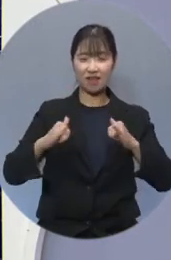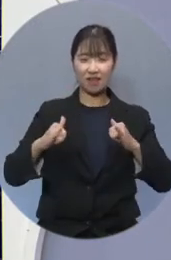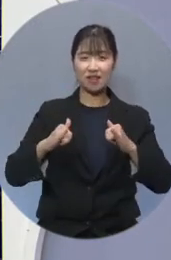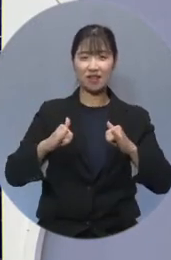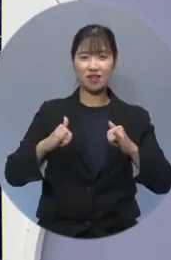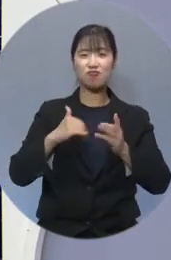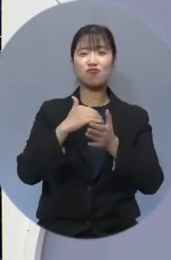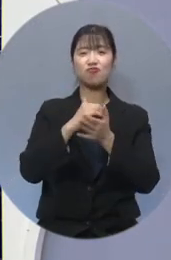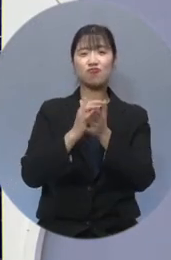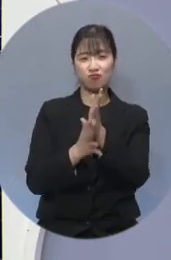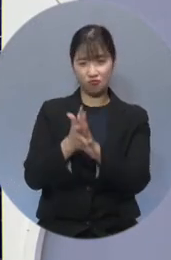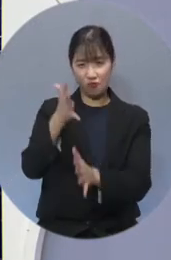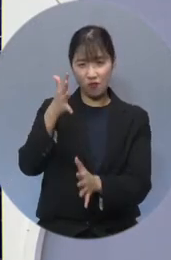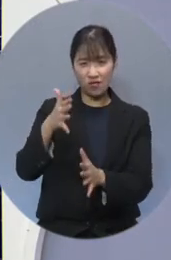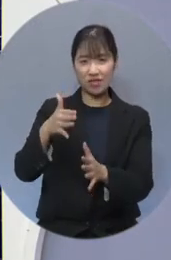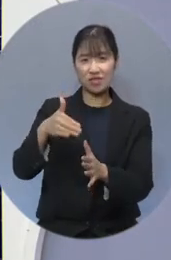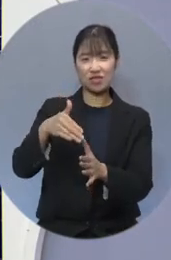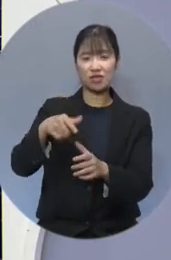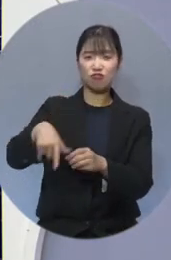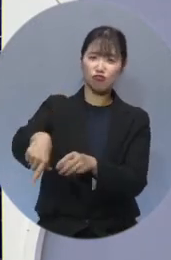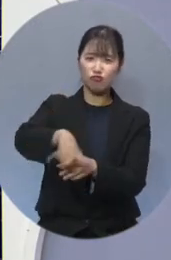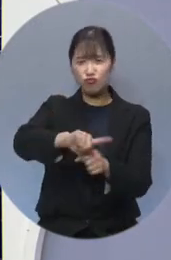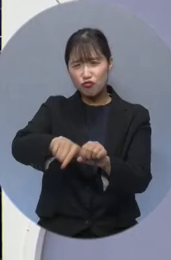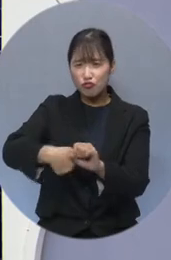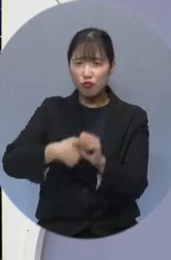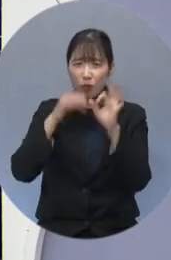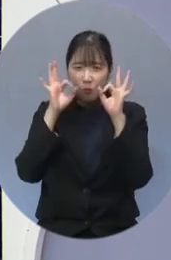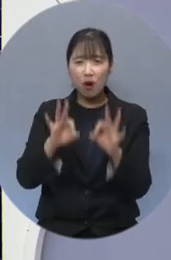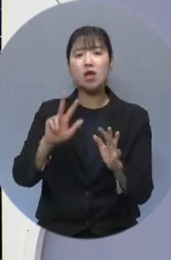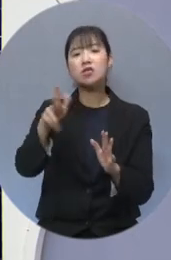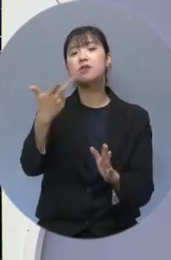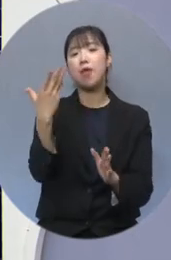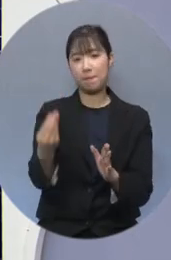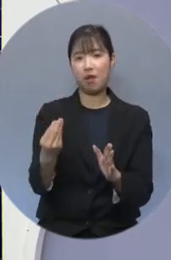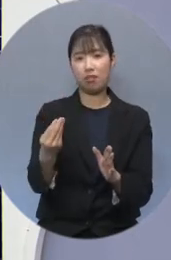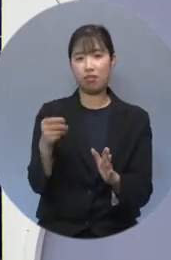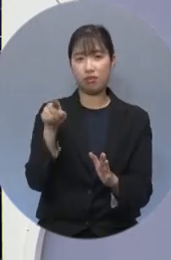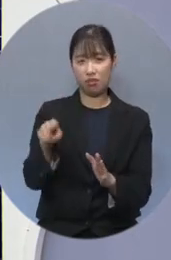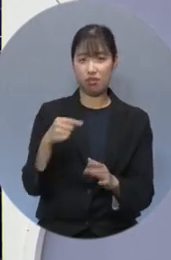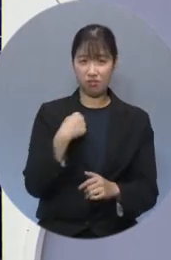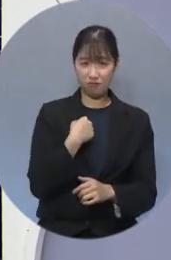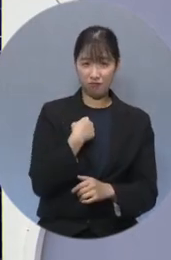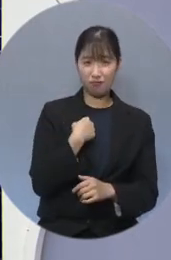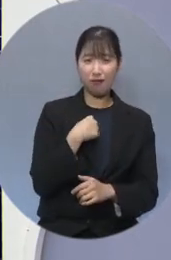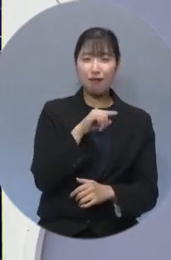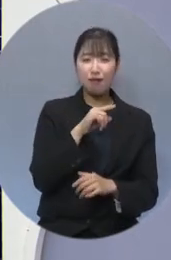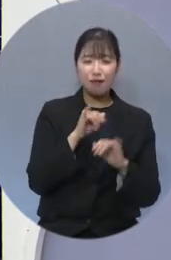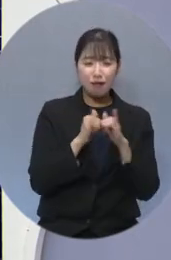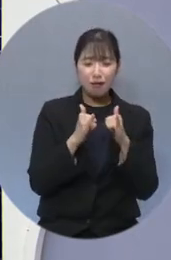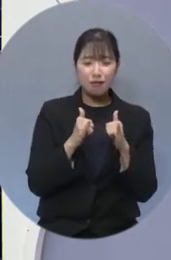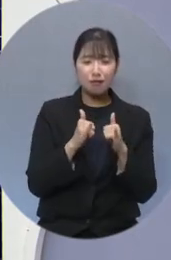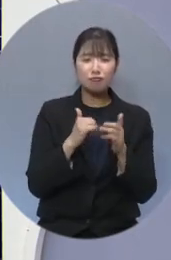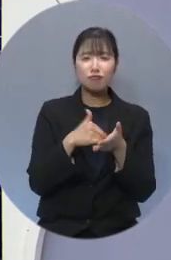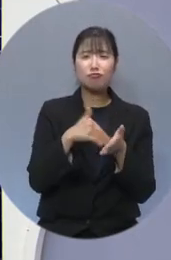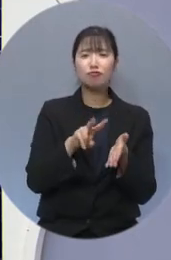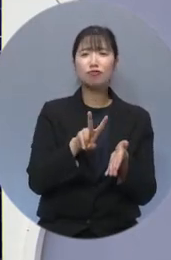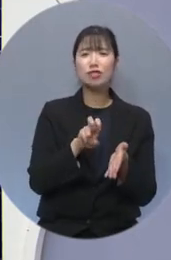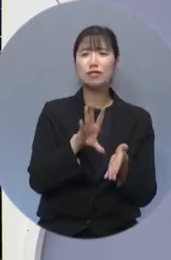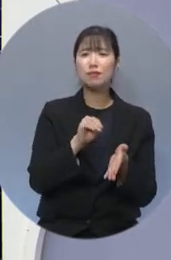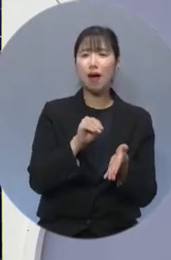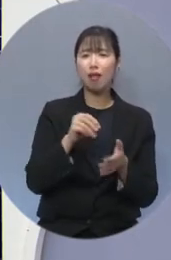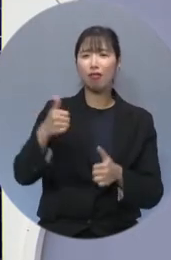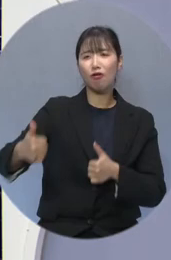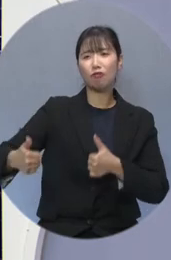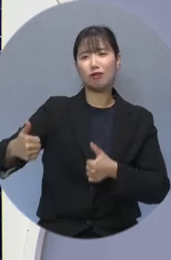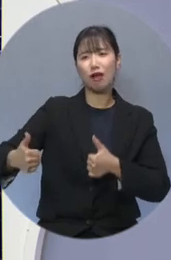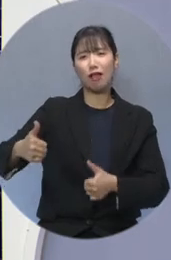약 주변 지역을 포함하면 한 700만 도시인데요. 우리 불과 인구 22만의 강릉시가 이 경쟁을